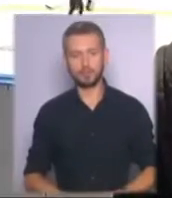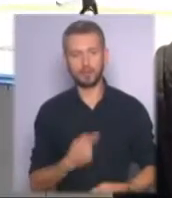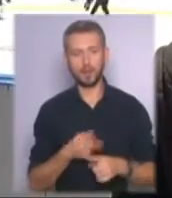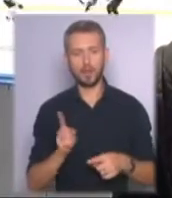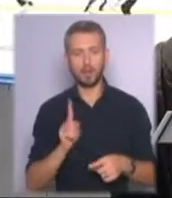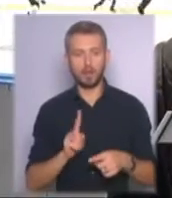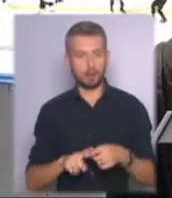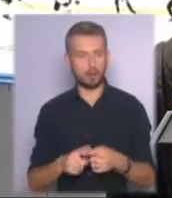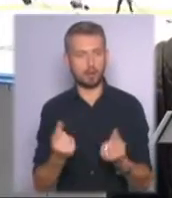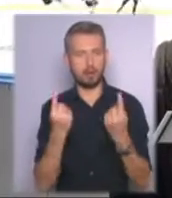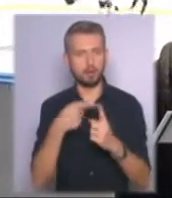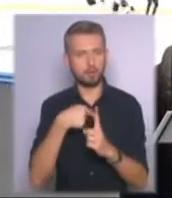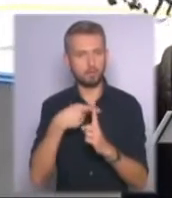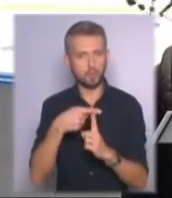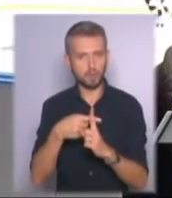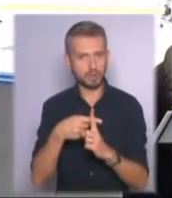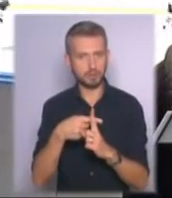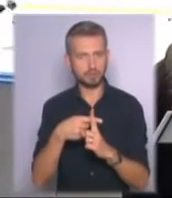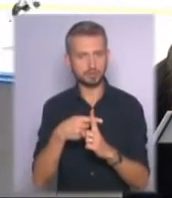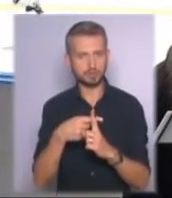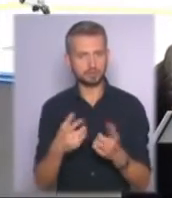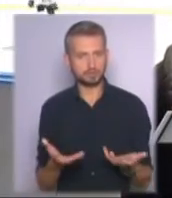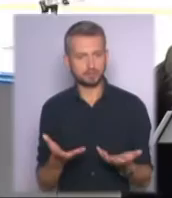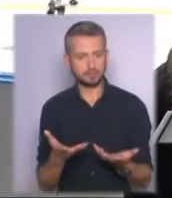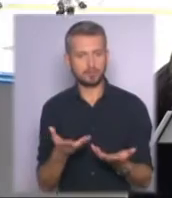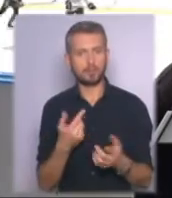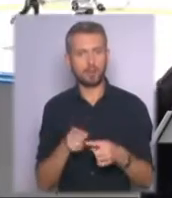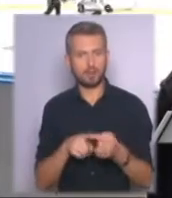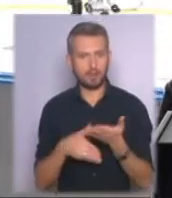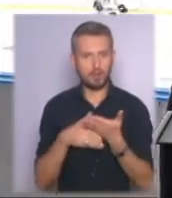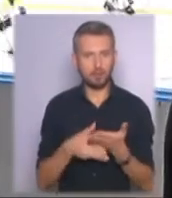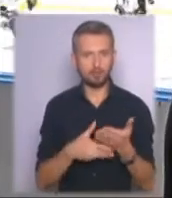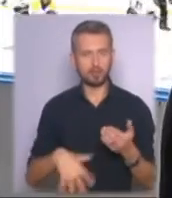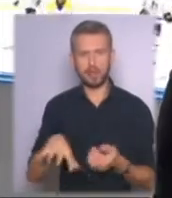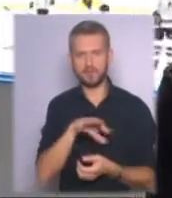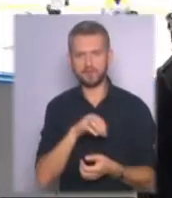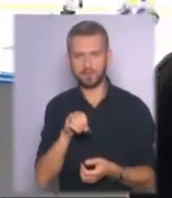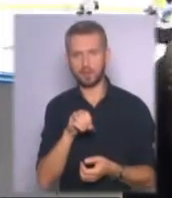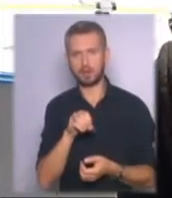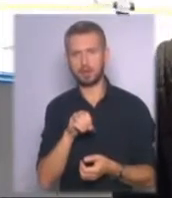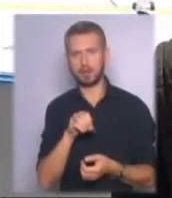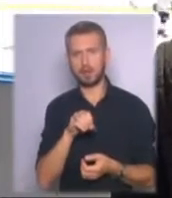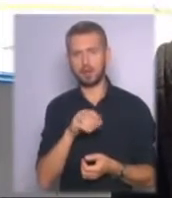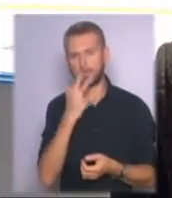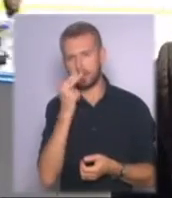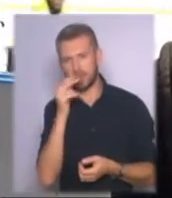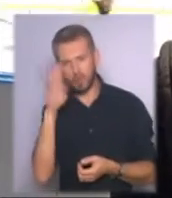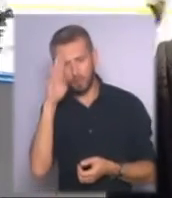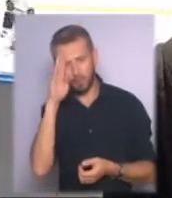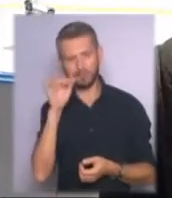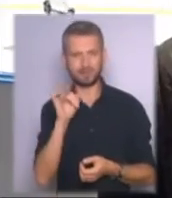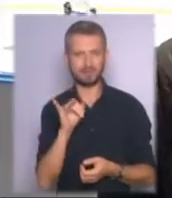Это огромнейший плюс, это толчок для всех будет, для и девчонок, и для пацанов, я уверен.